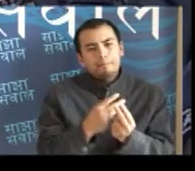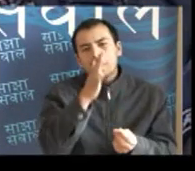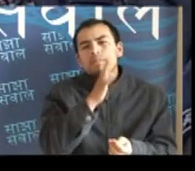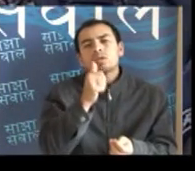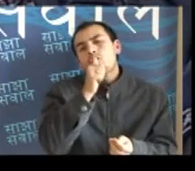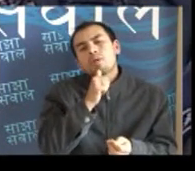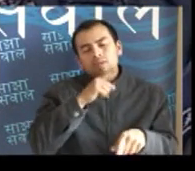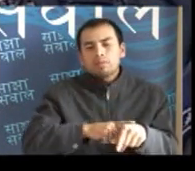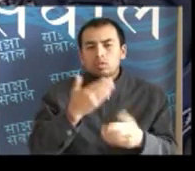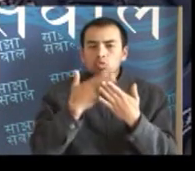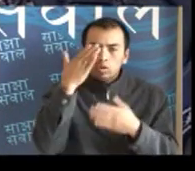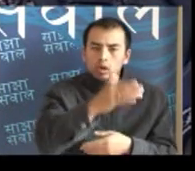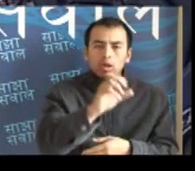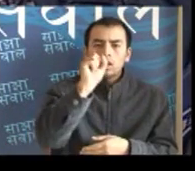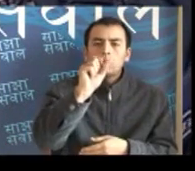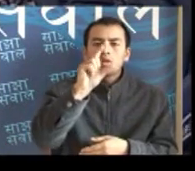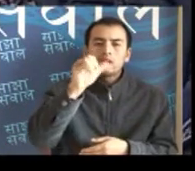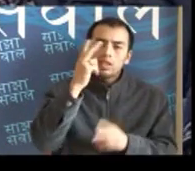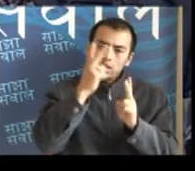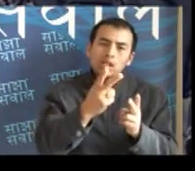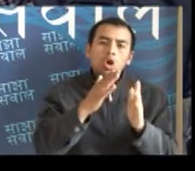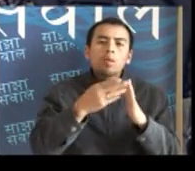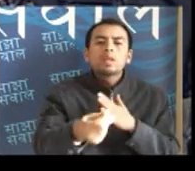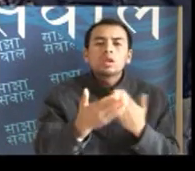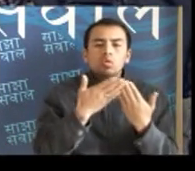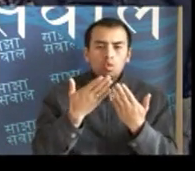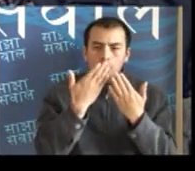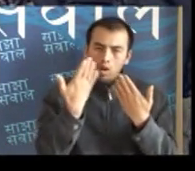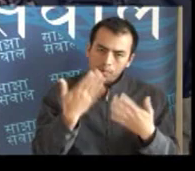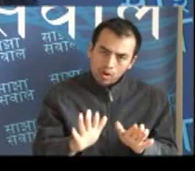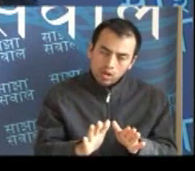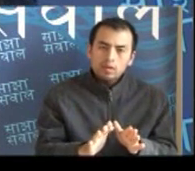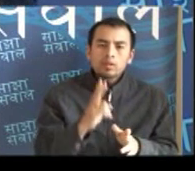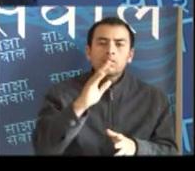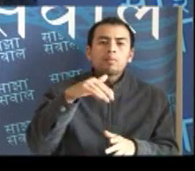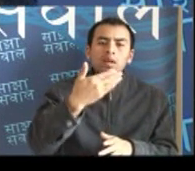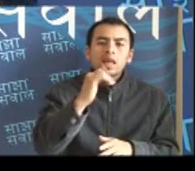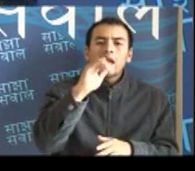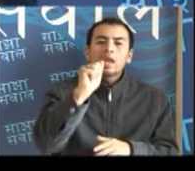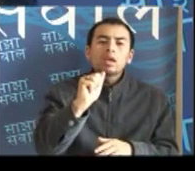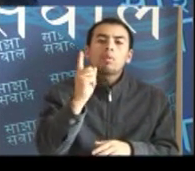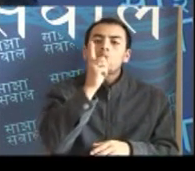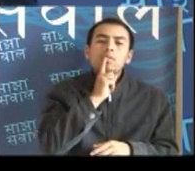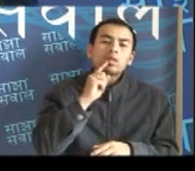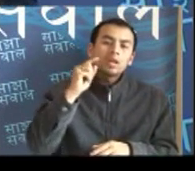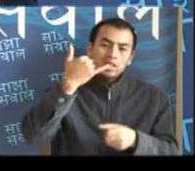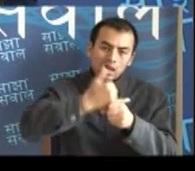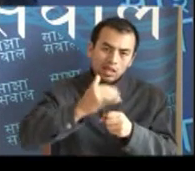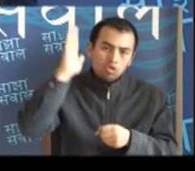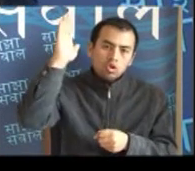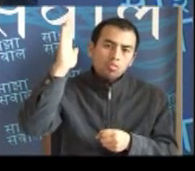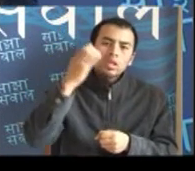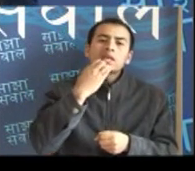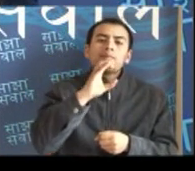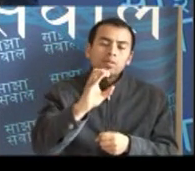स्कुल जान थालेँ। एसएलसीसम्म मैले त्यहीँ पढेँ घर नजिकैको स्कुलमा। अनि त्यसपछि मैले आइए फर्स्ट इयर स्याङ्जाकै त्रिभुवन आदर्श